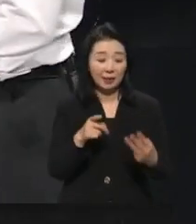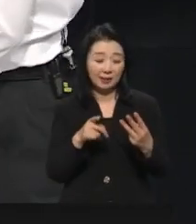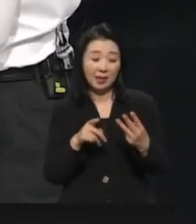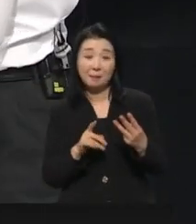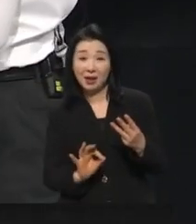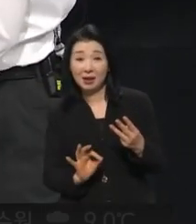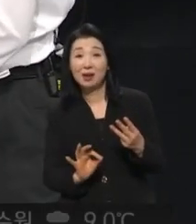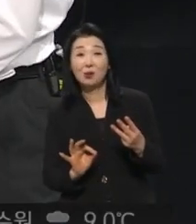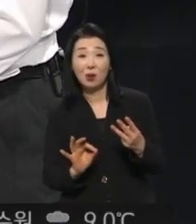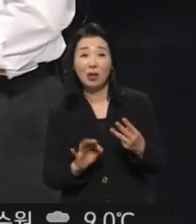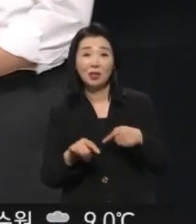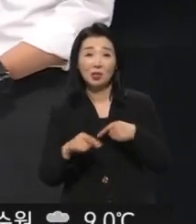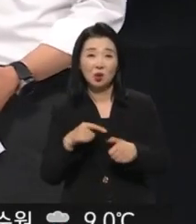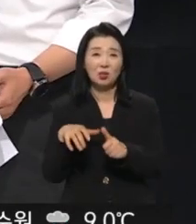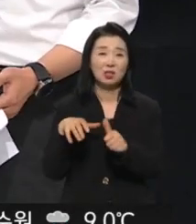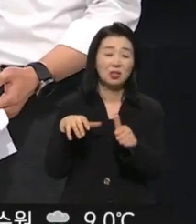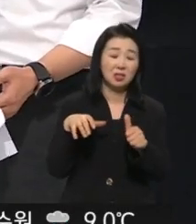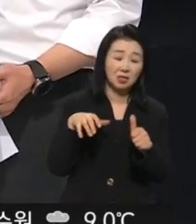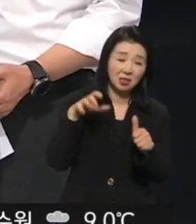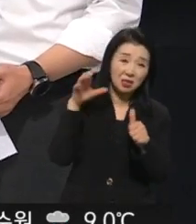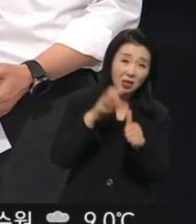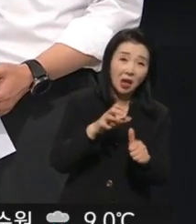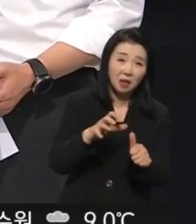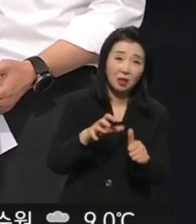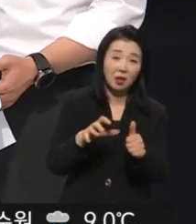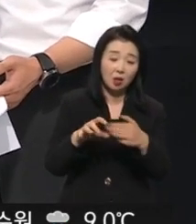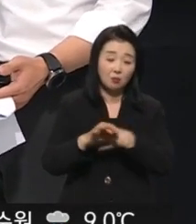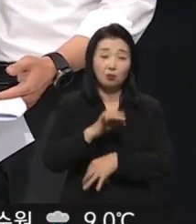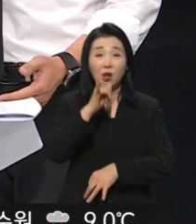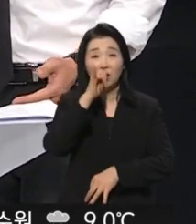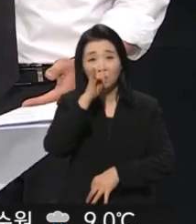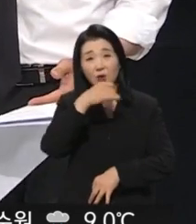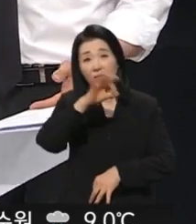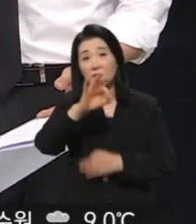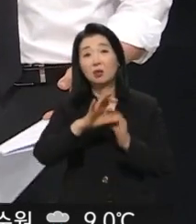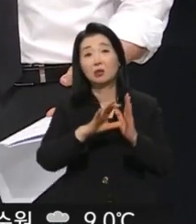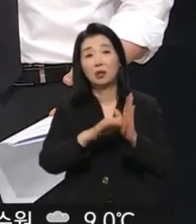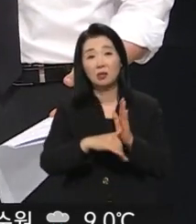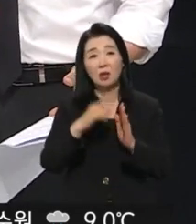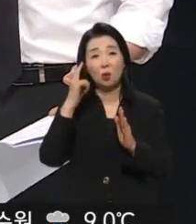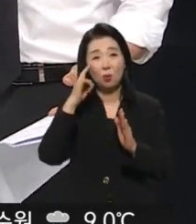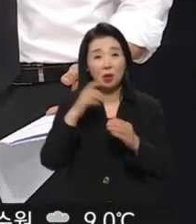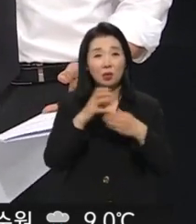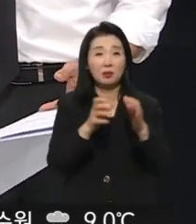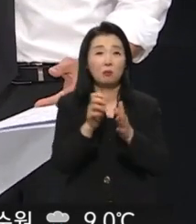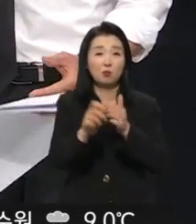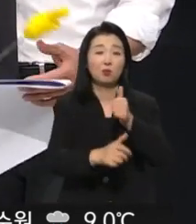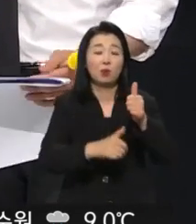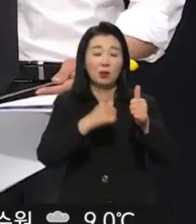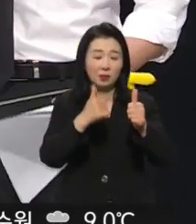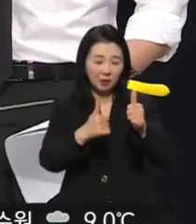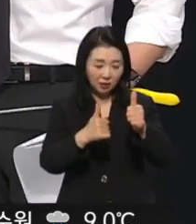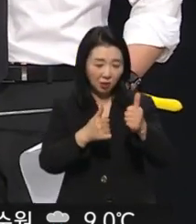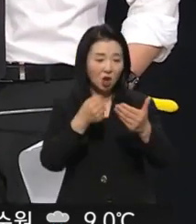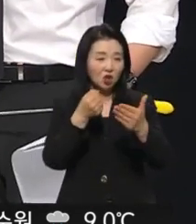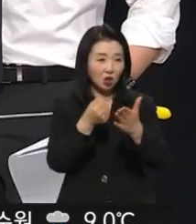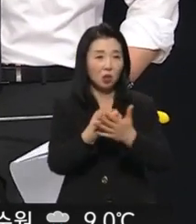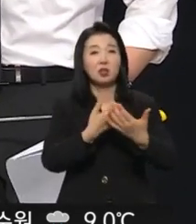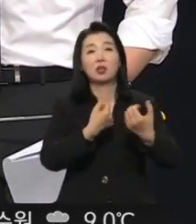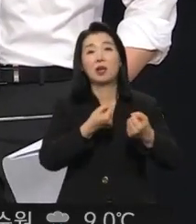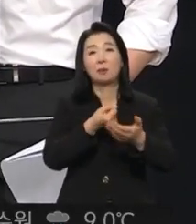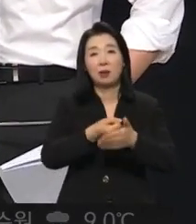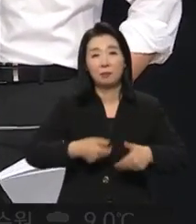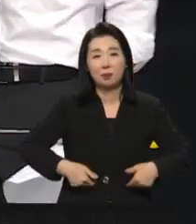이 정치 탄압 등 부당한 이유가 있다고 인정되는 경우에 이 당무위원회에서 달리 판단해 결정할 수